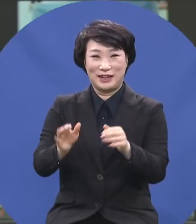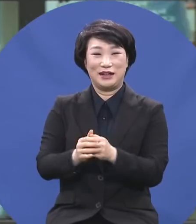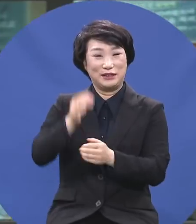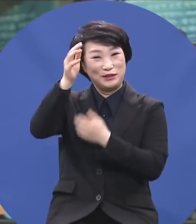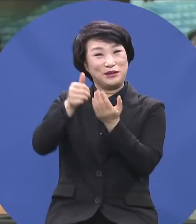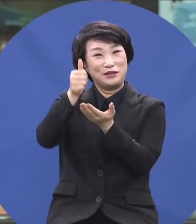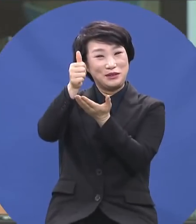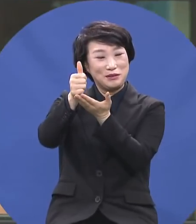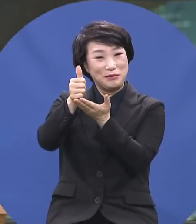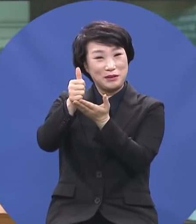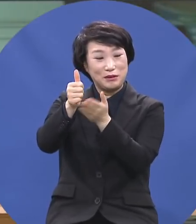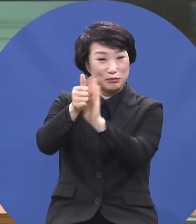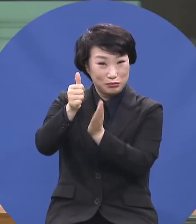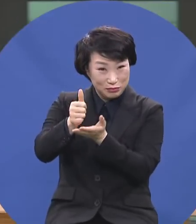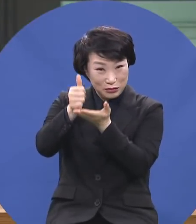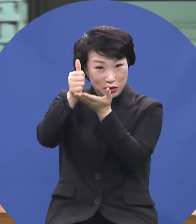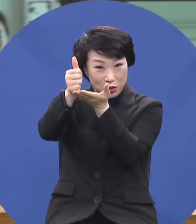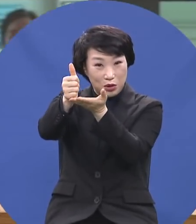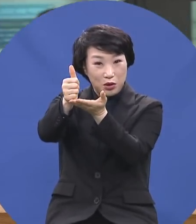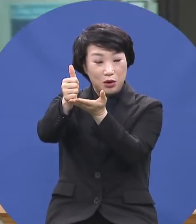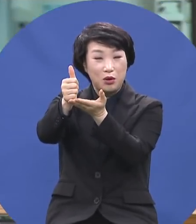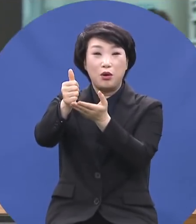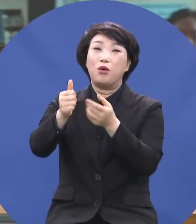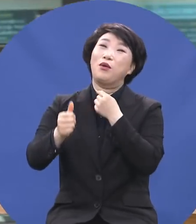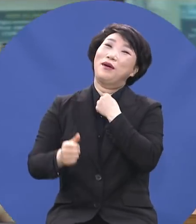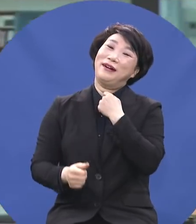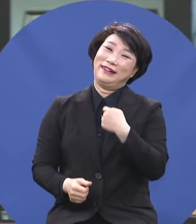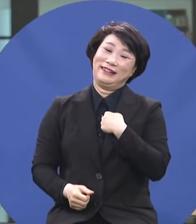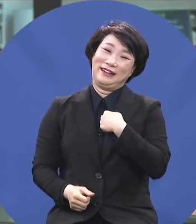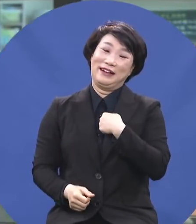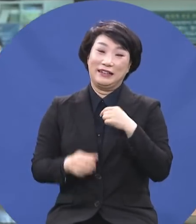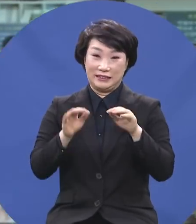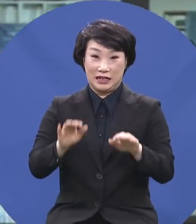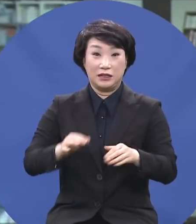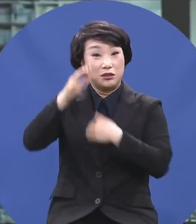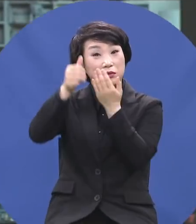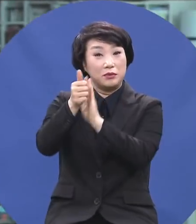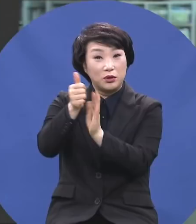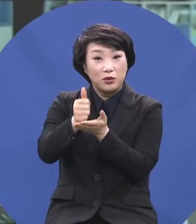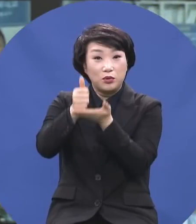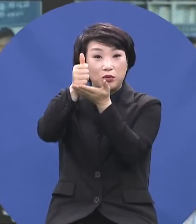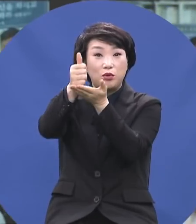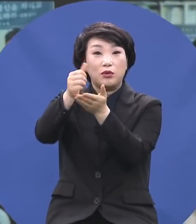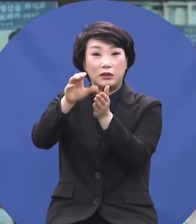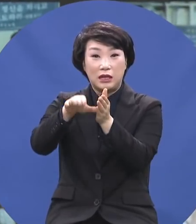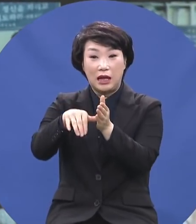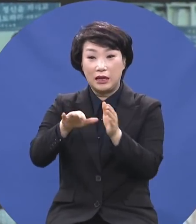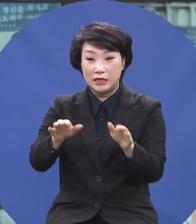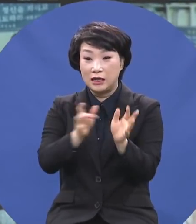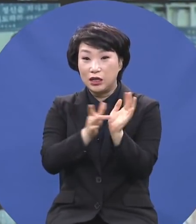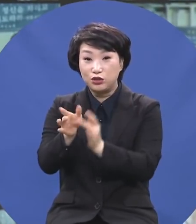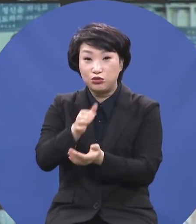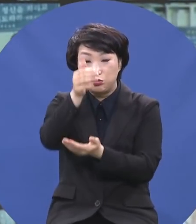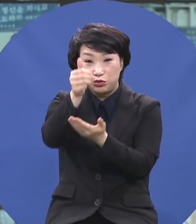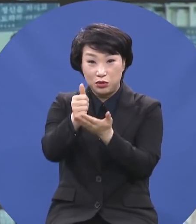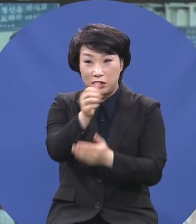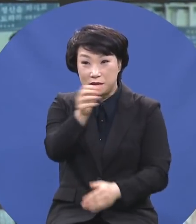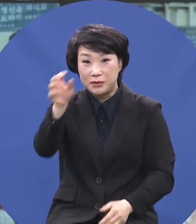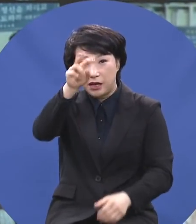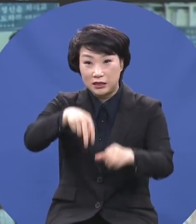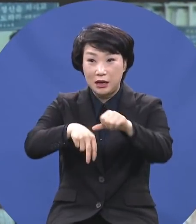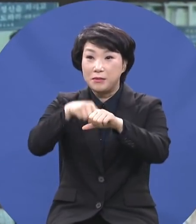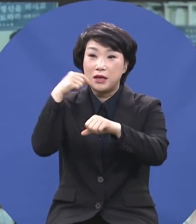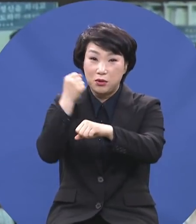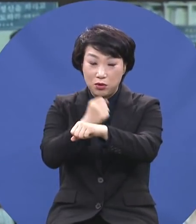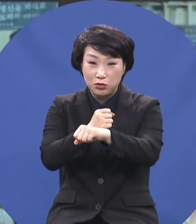얼마나 성령이 대우받기를 원했느냐. 성령이 대우받을 때는 예수 그리스도의 십자가의